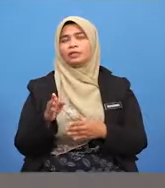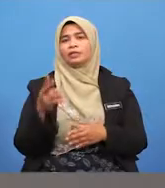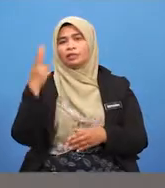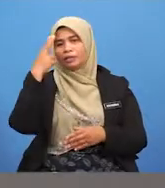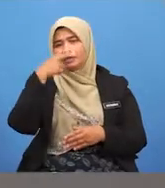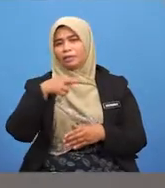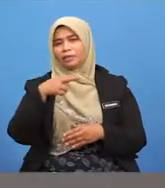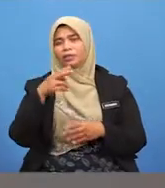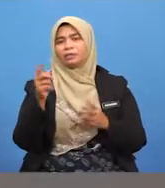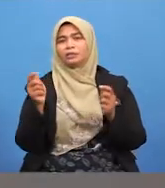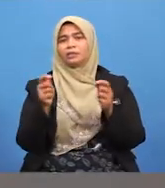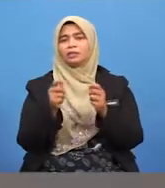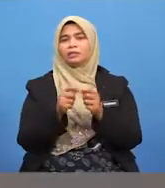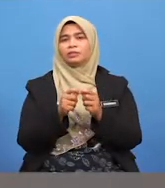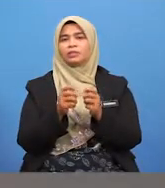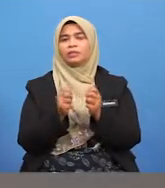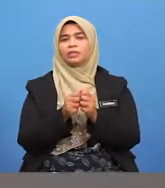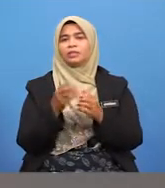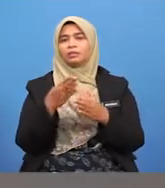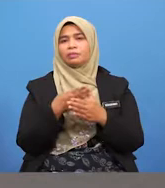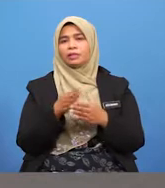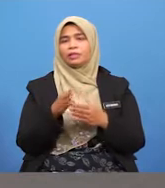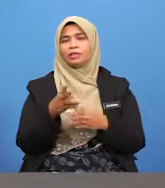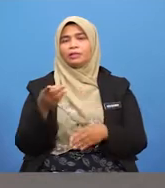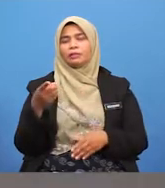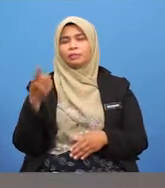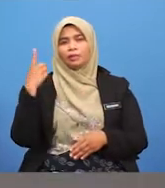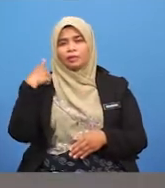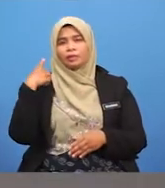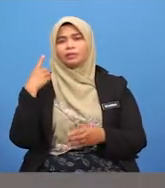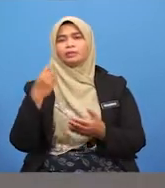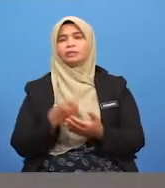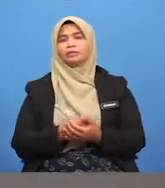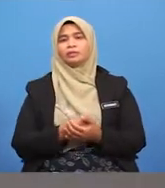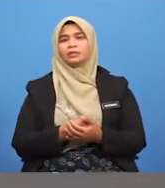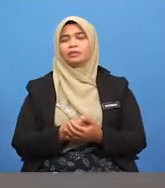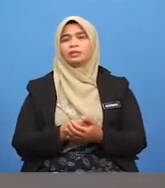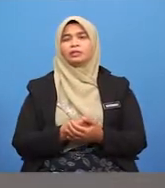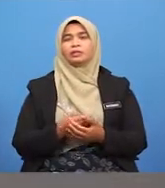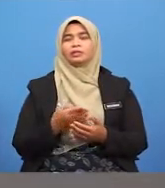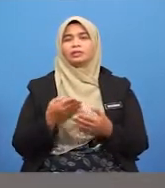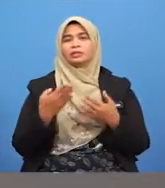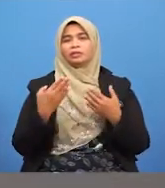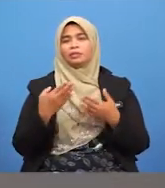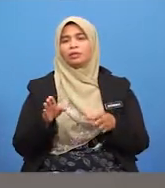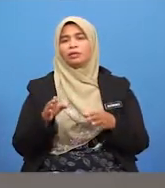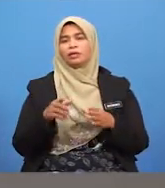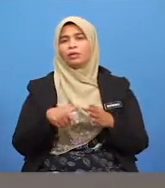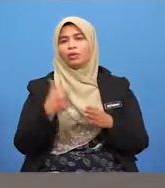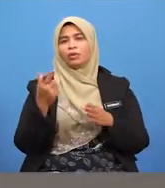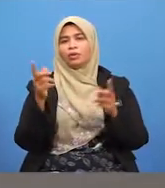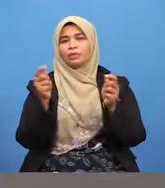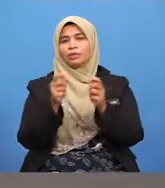hadapan bertemu dengan bahagian belakang sebelah luar bertemu